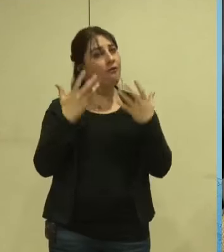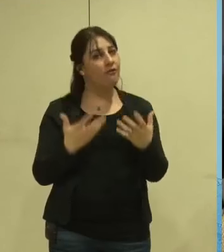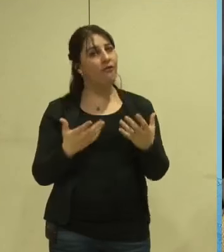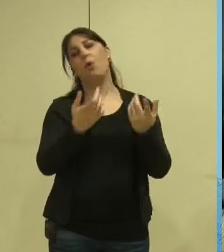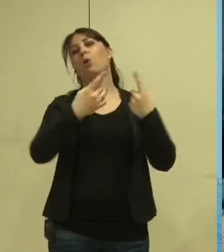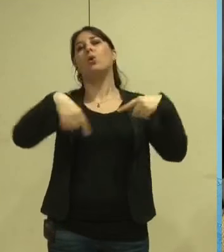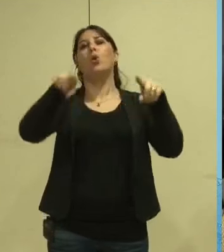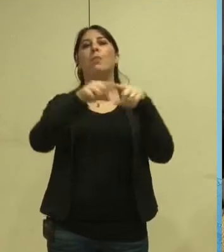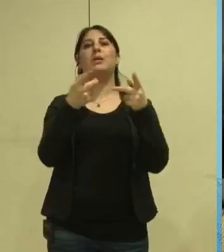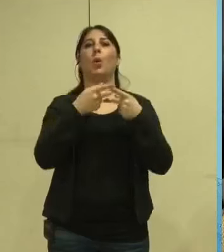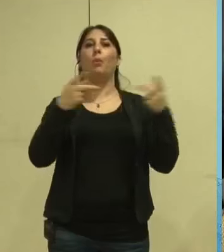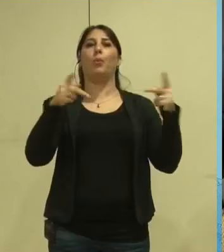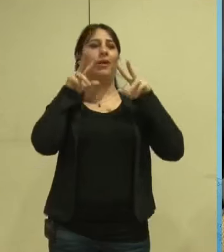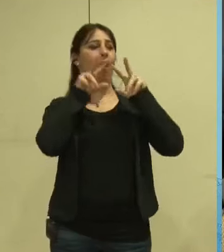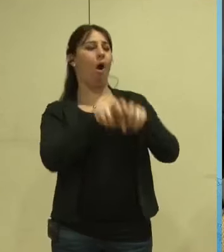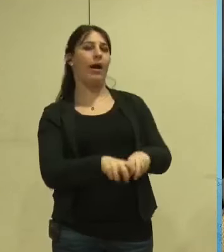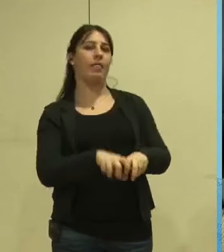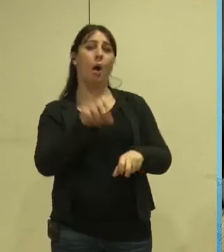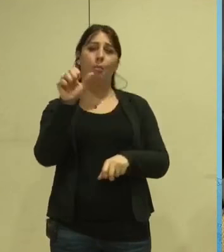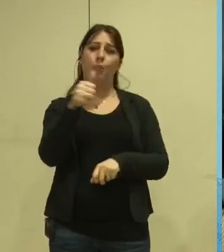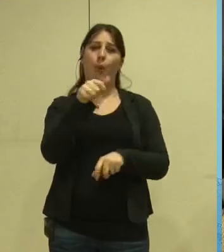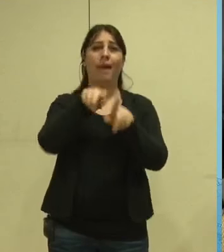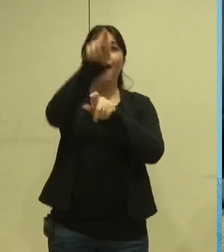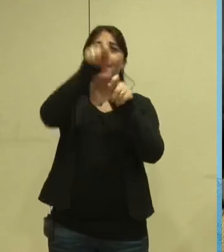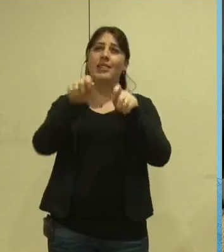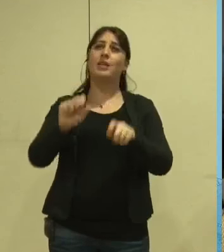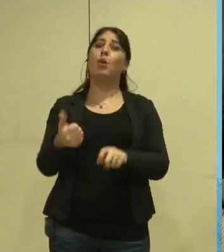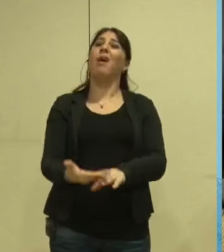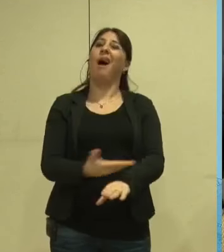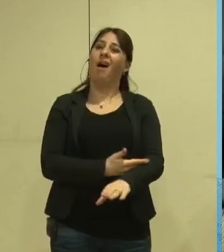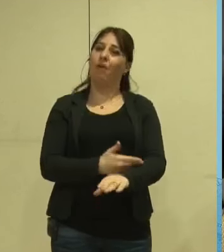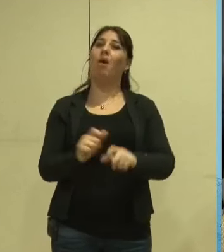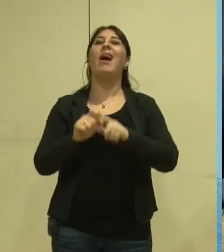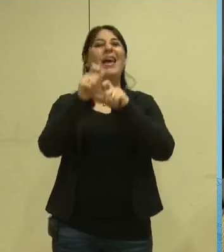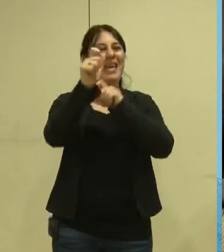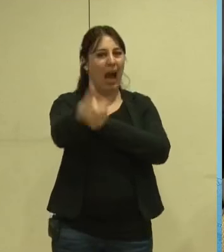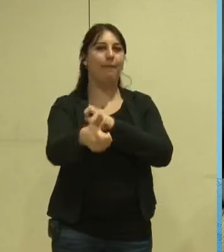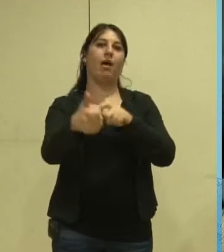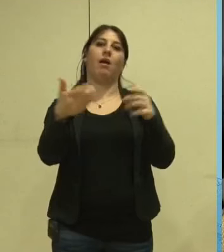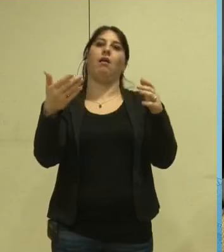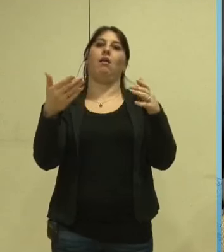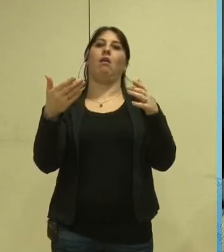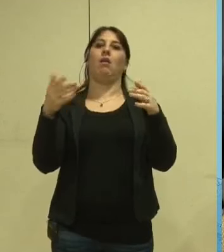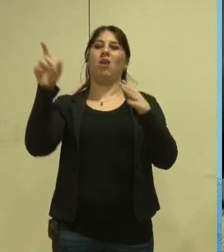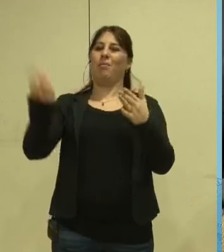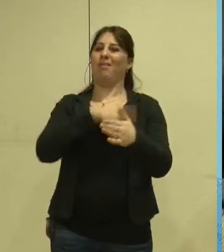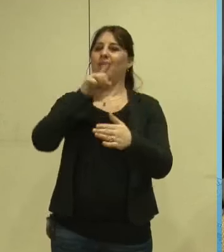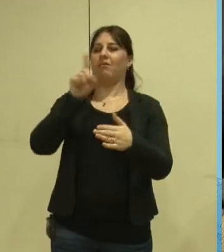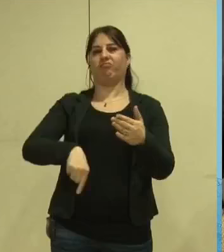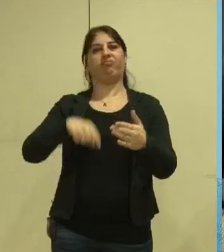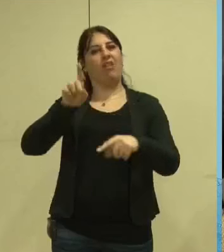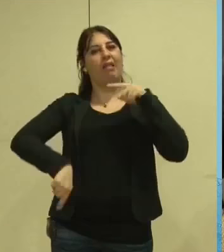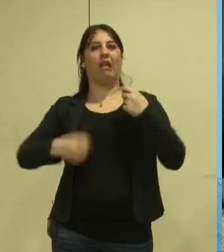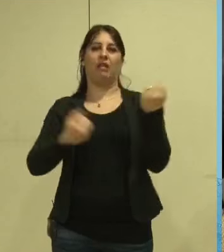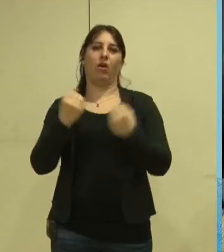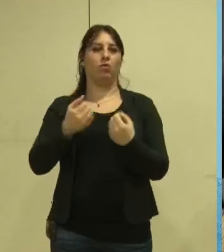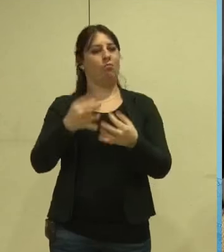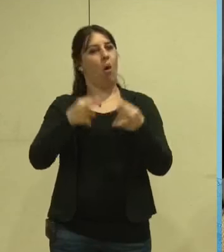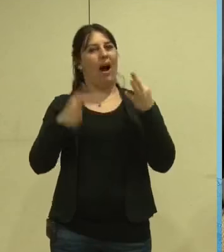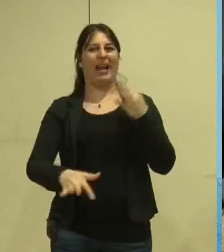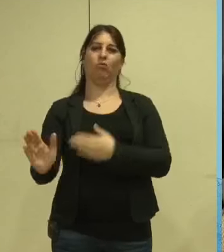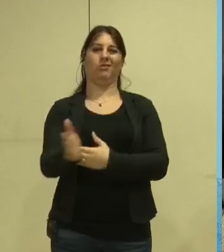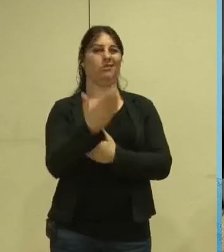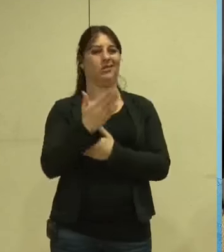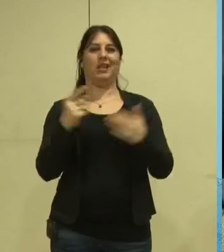publique teste la qualité de l'air avant et après fermeture pour obtenir des résultats précis. Parce que si c'est